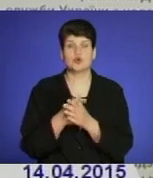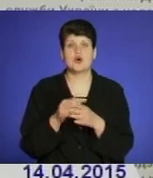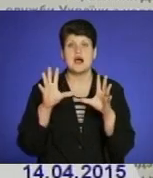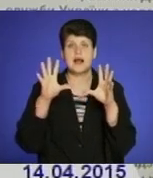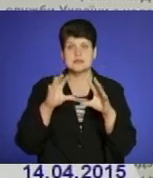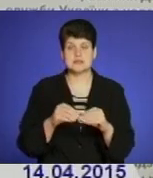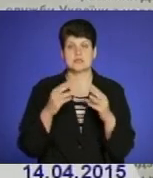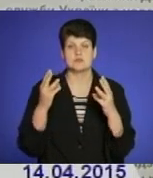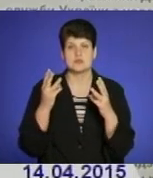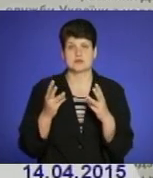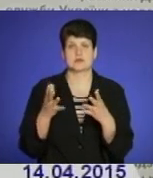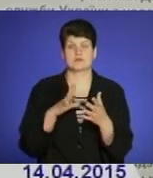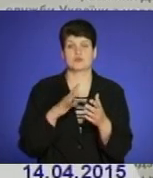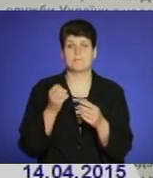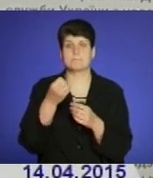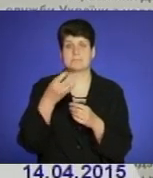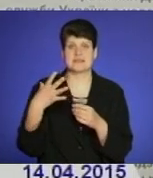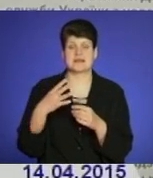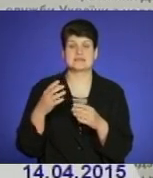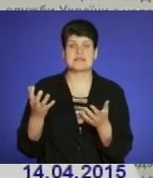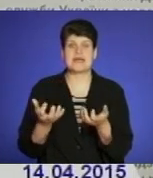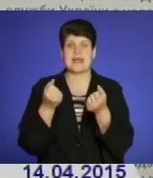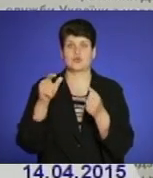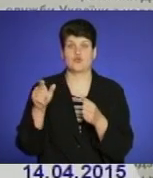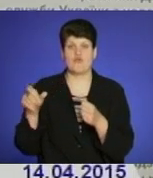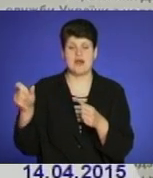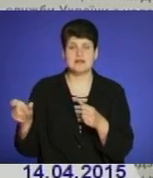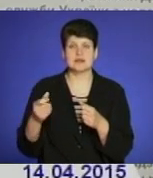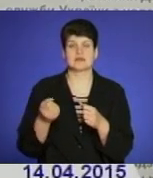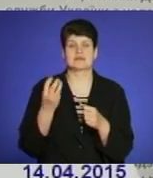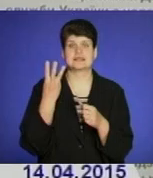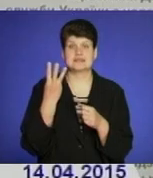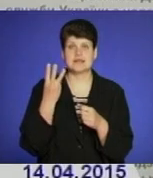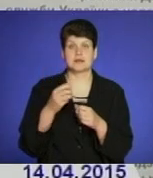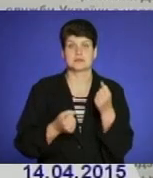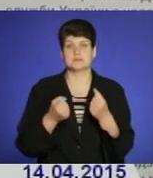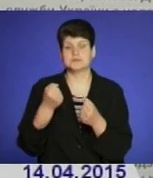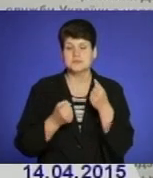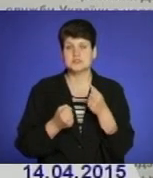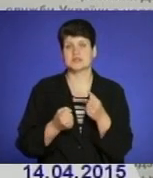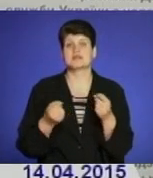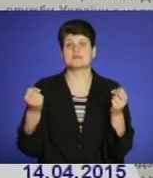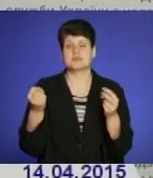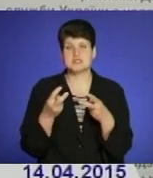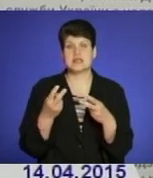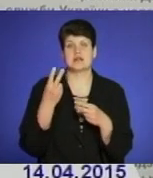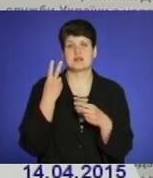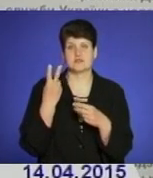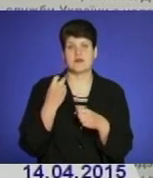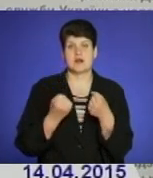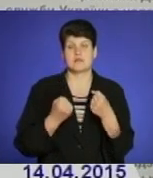пожежі залучили 15 рятувальників, 3 одиниці спеціальної пожежної техніки та 2 пристосованих автомобілі для підвозу